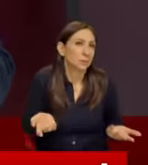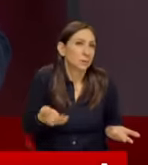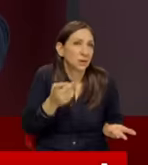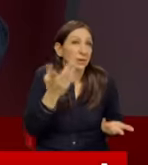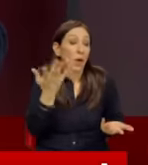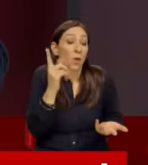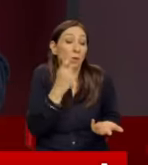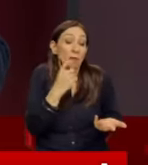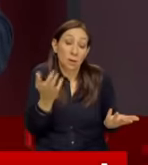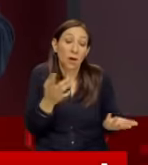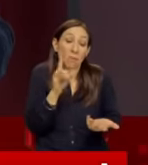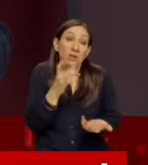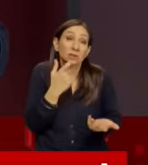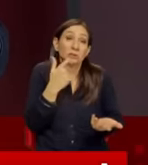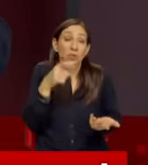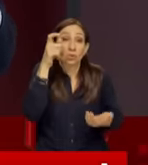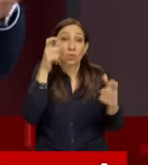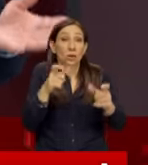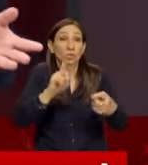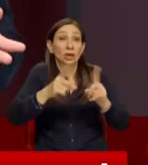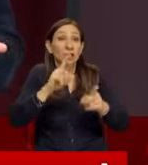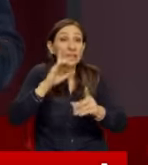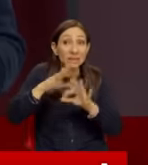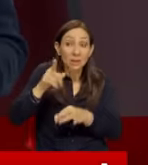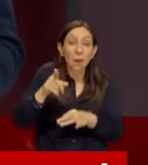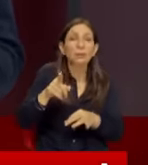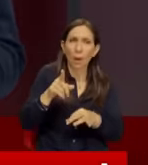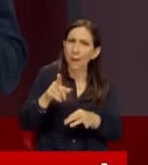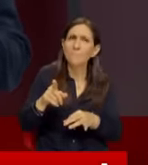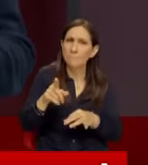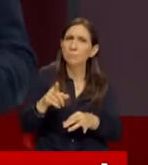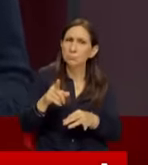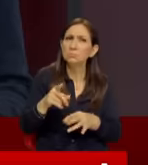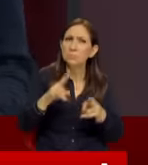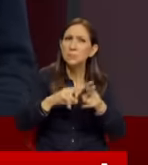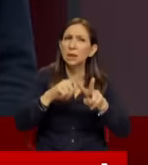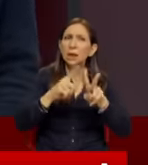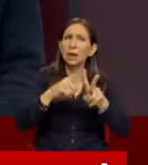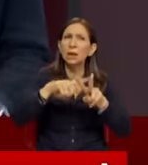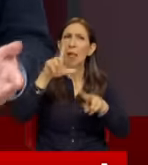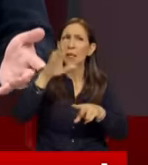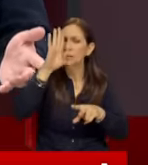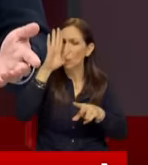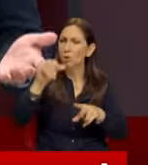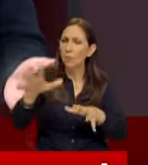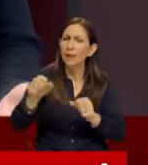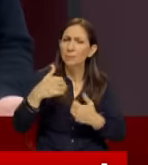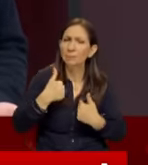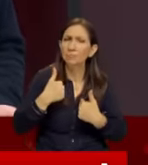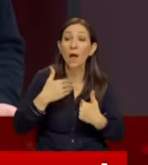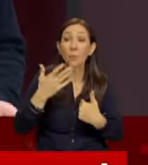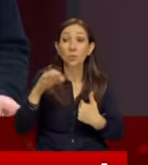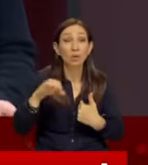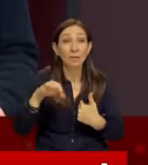en az 10 yılda, en az 15 yılda bu memleketi yönetecek kişiysen tamam, o zaman Kanal İstanbul arazisini ben alayım. Ama